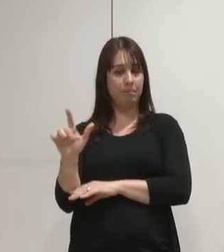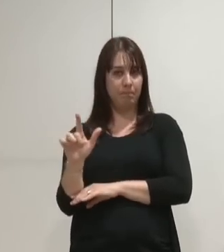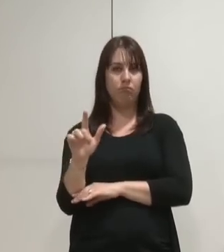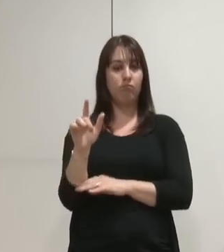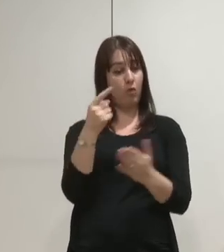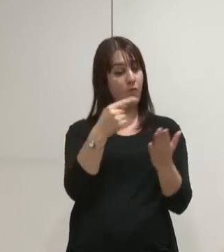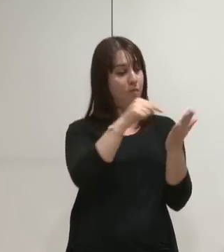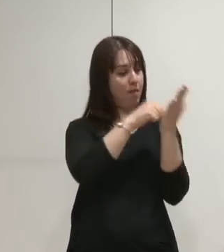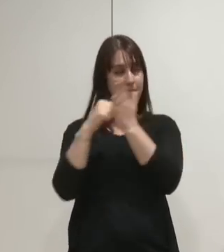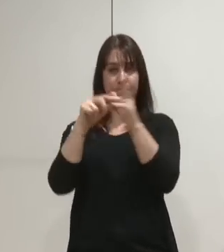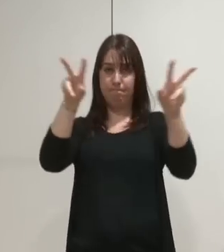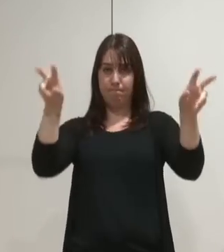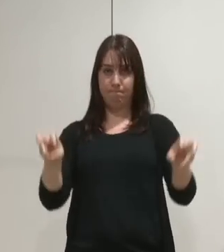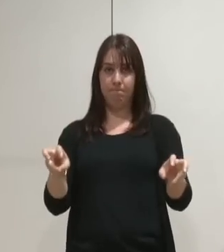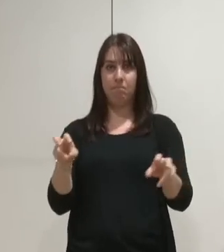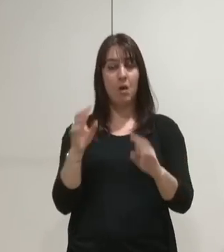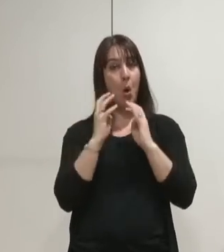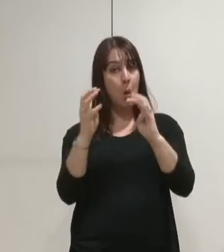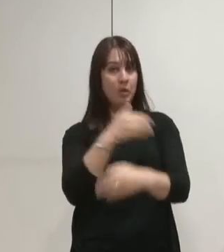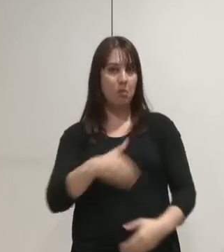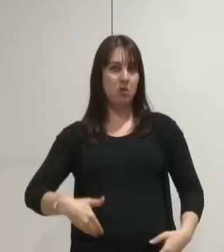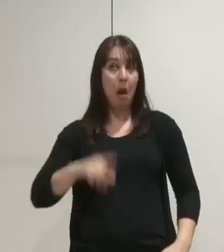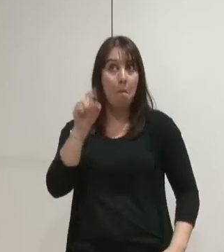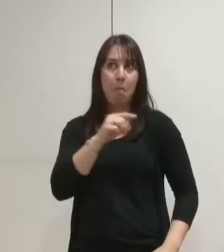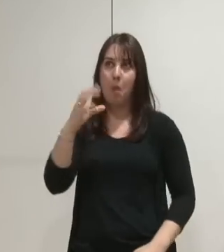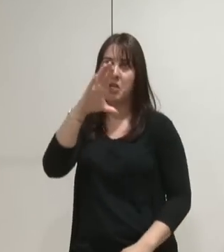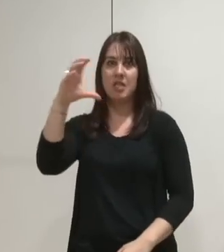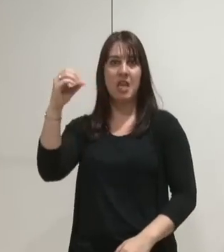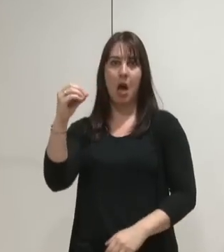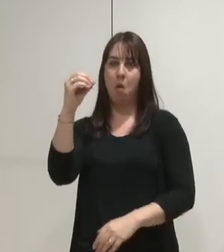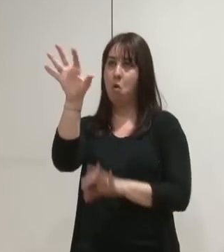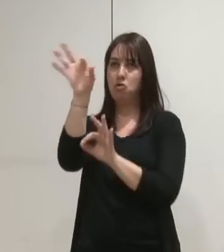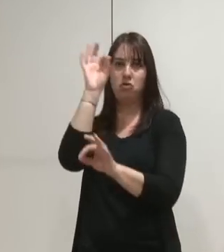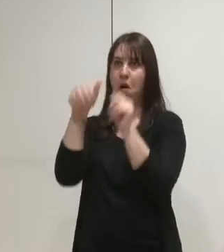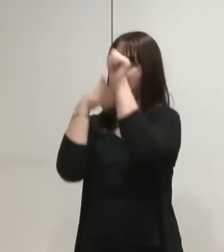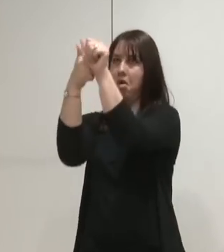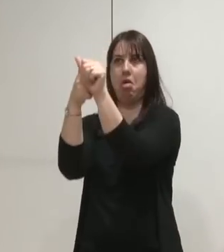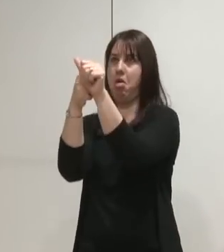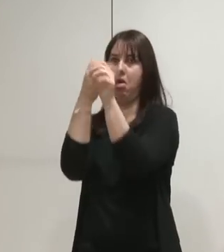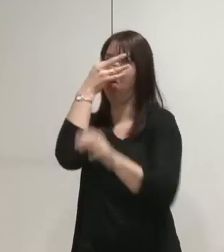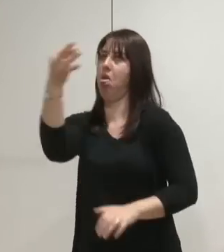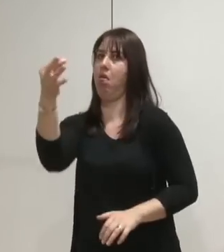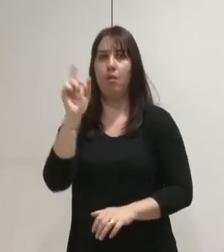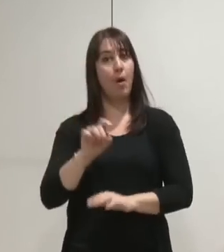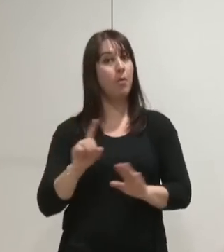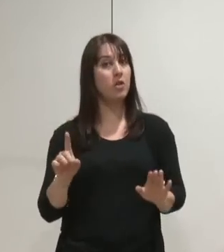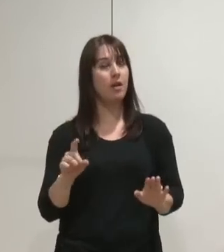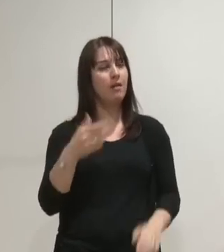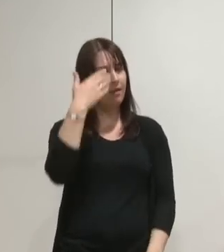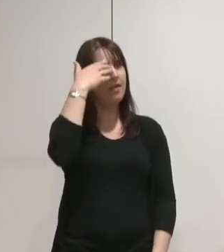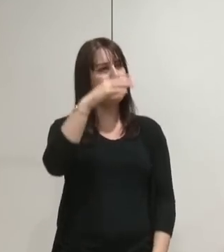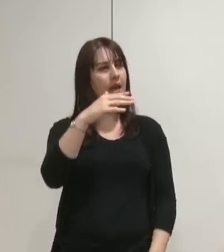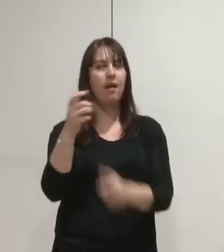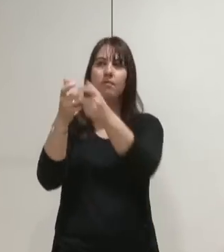municipal à suivre le choix de la CAO comme vous le savez la CAO a un